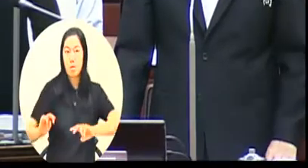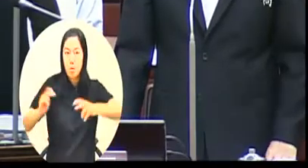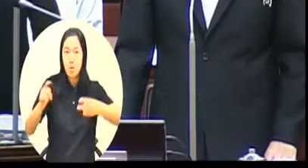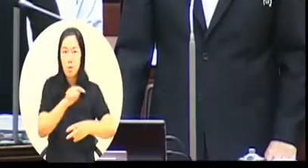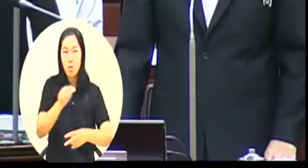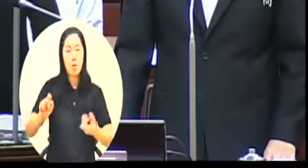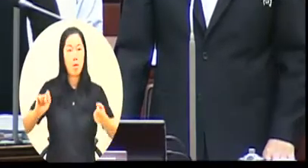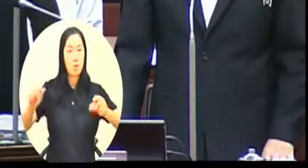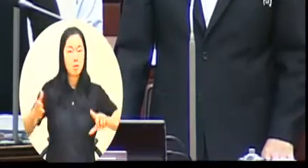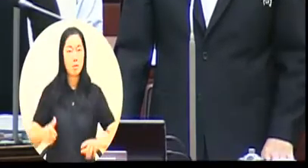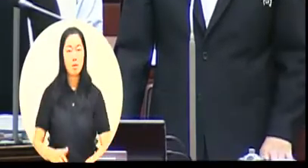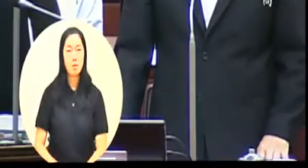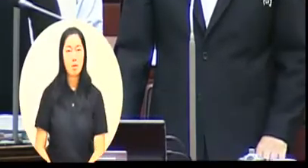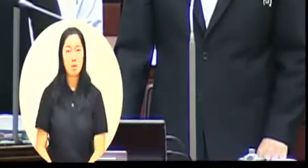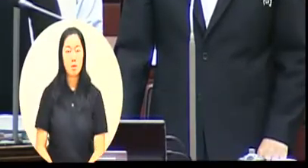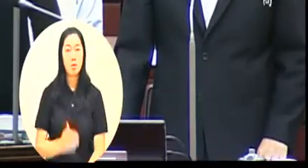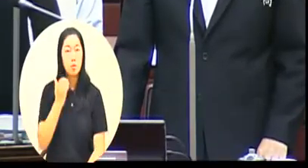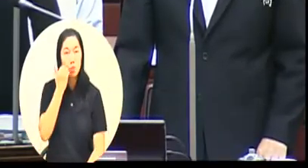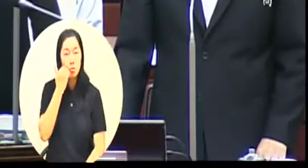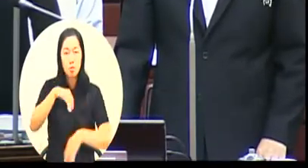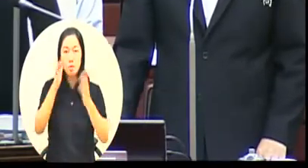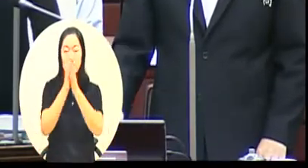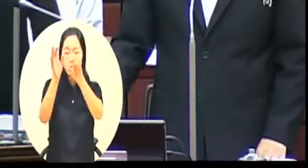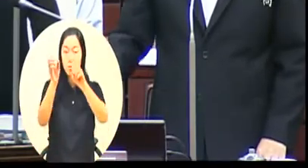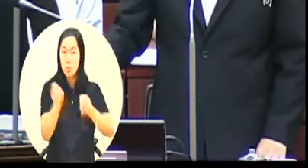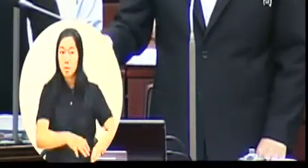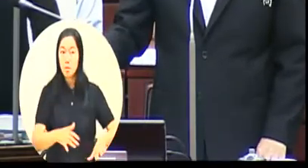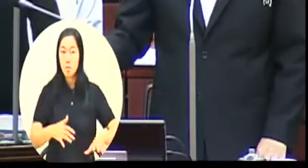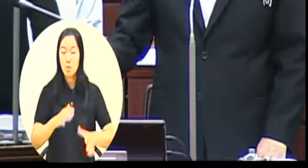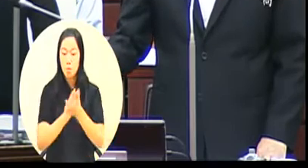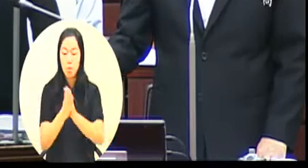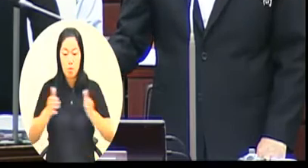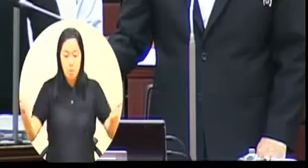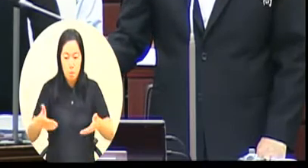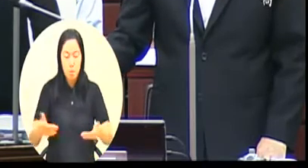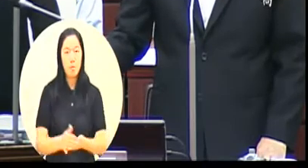款啦吼？你若拍掉要重起，你阁爱用